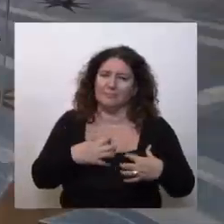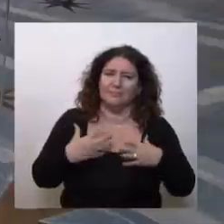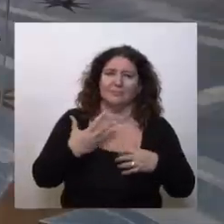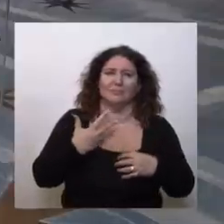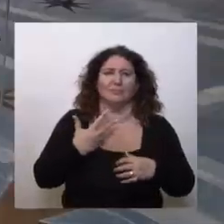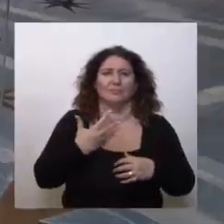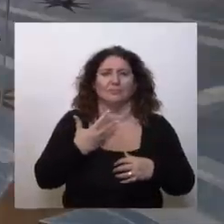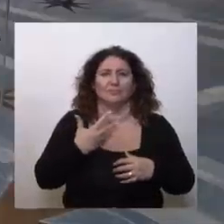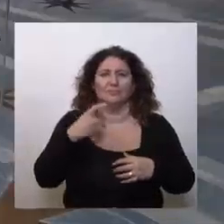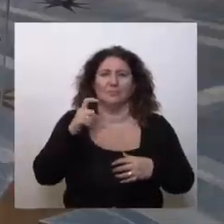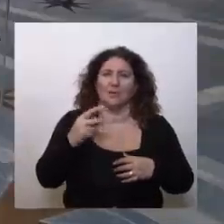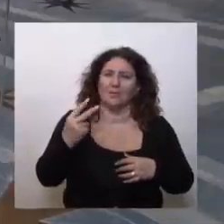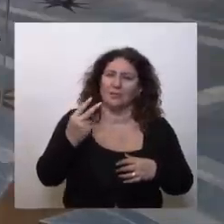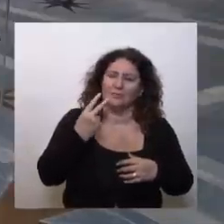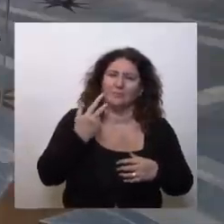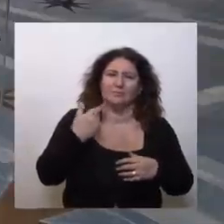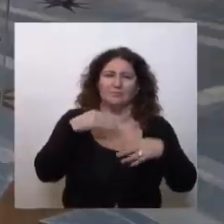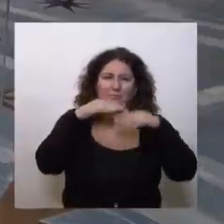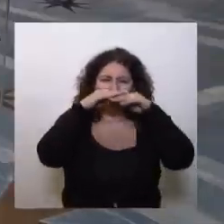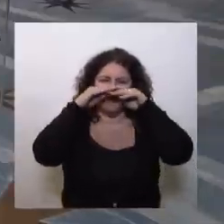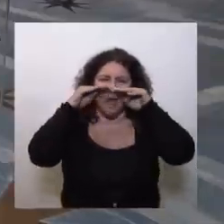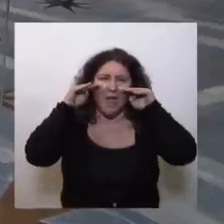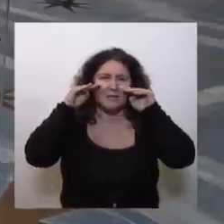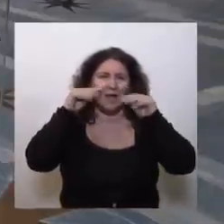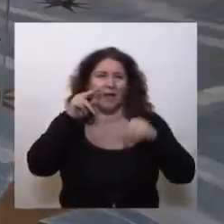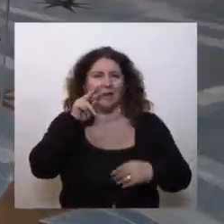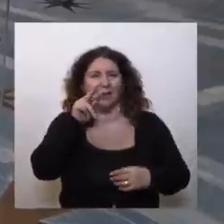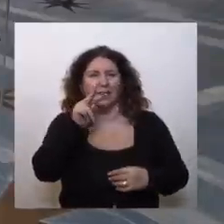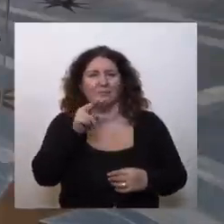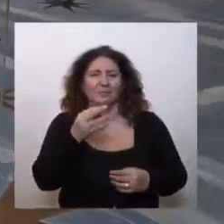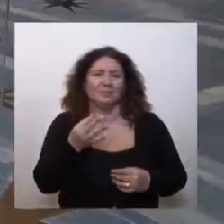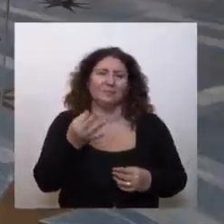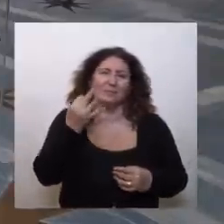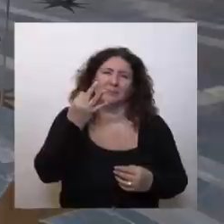Sguardi sopra le mascherine che rendono quasi